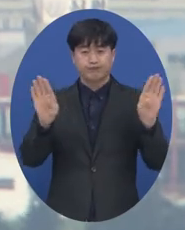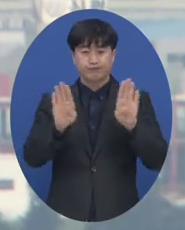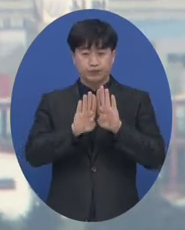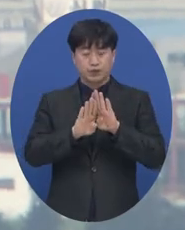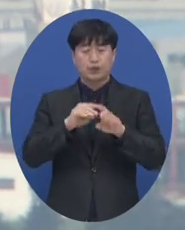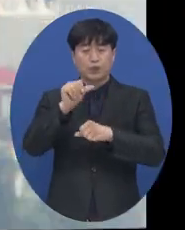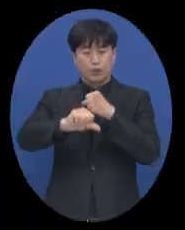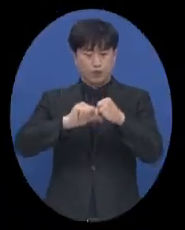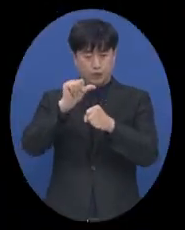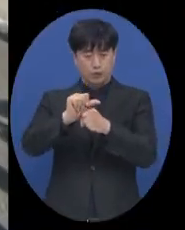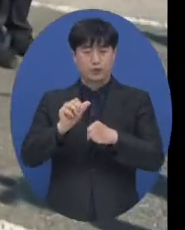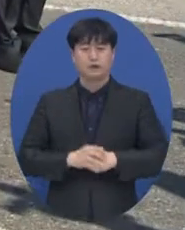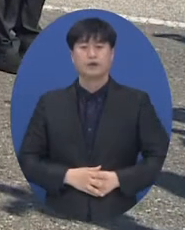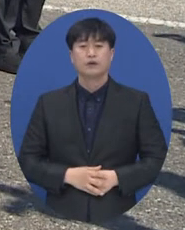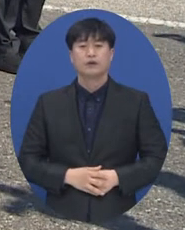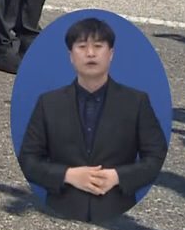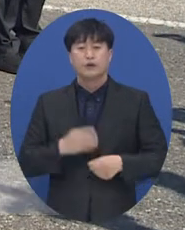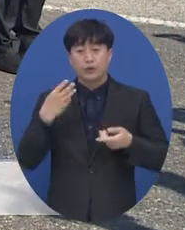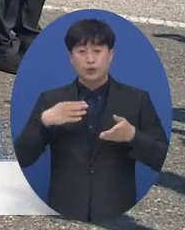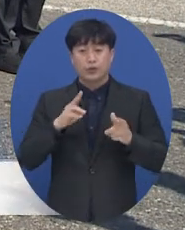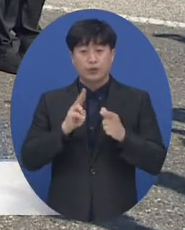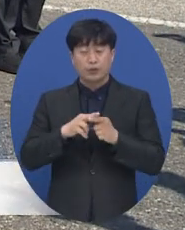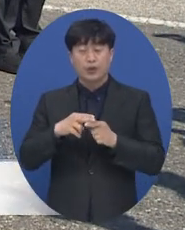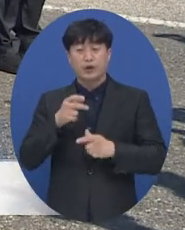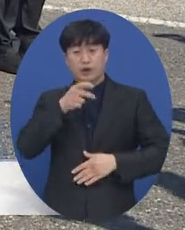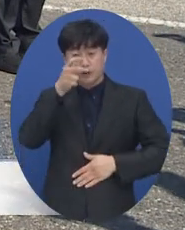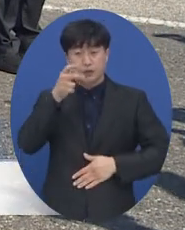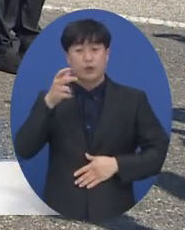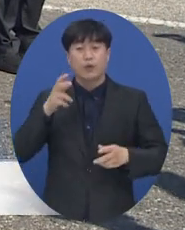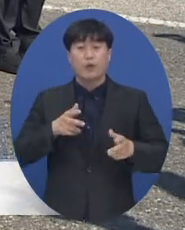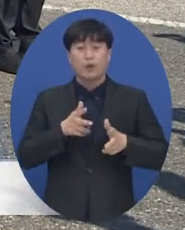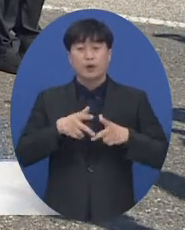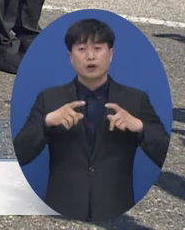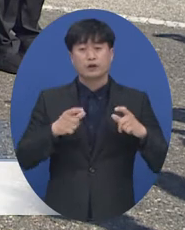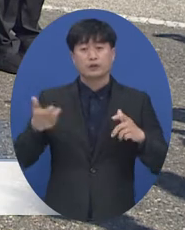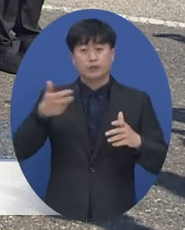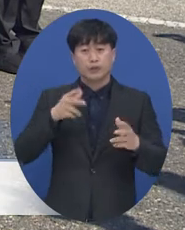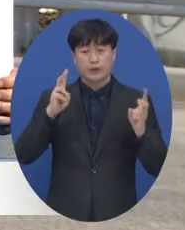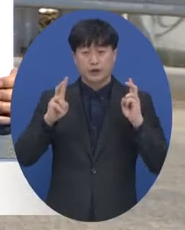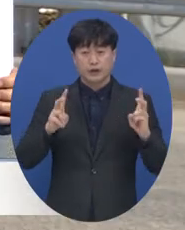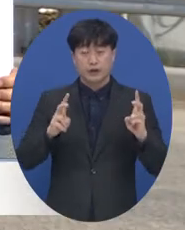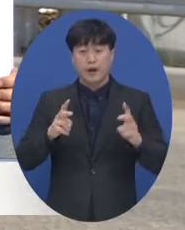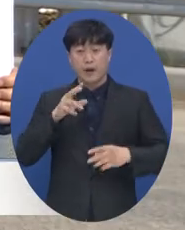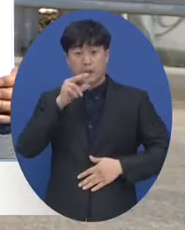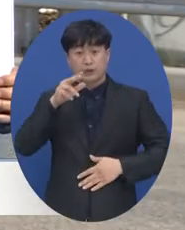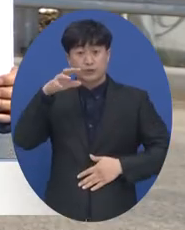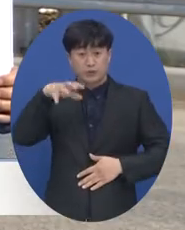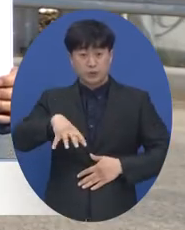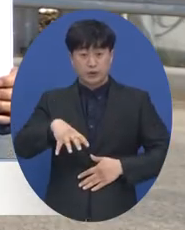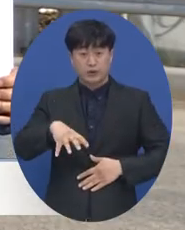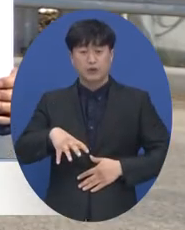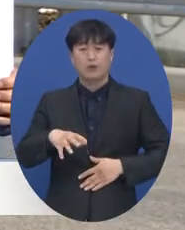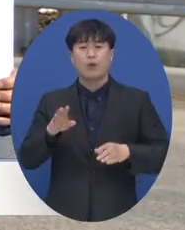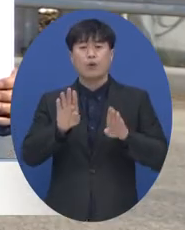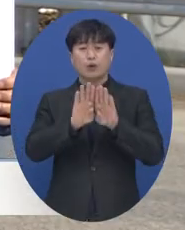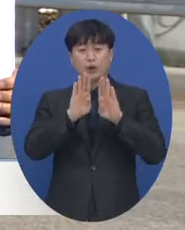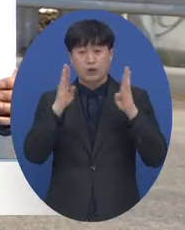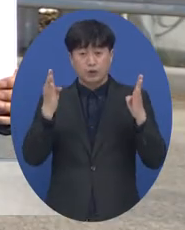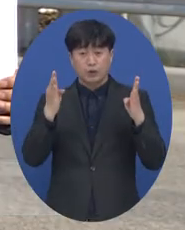5년째 입니다 경기도와 개성공단 입주기업들이 파주 통일되고 해서 개성공단 재개를 강력히